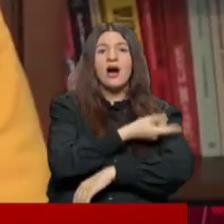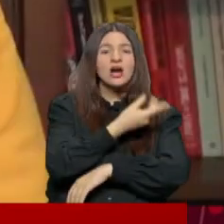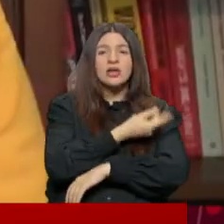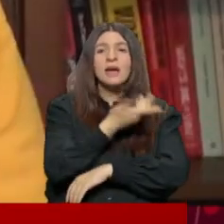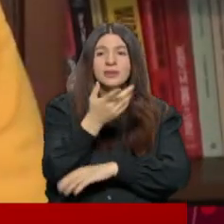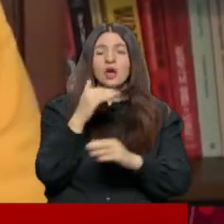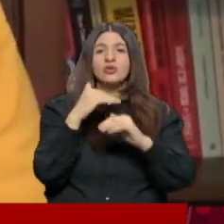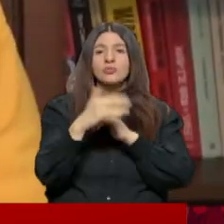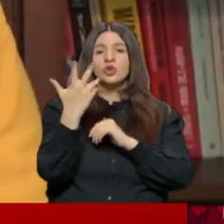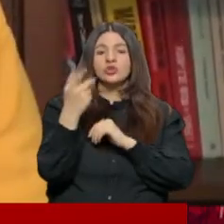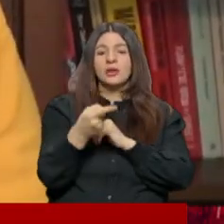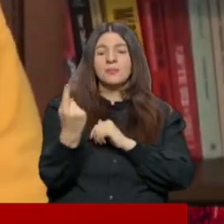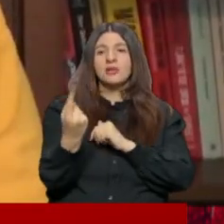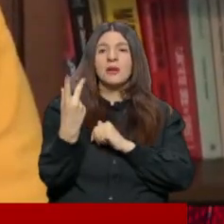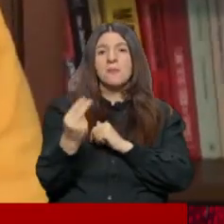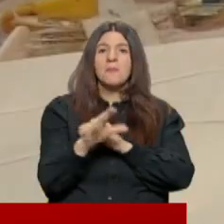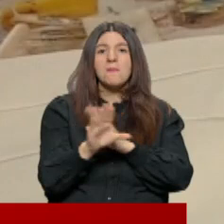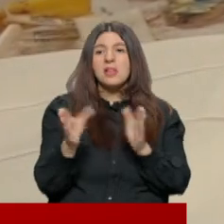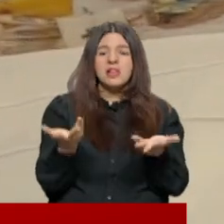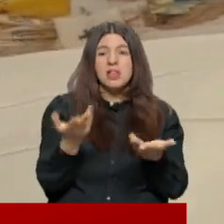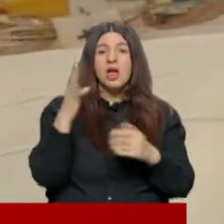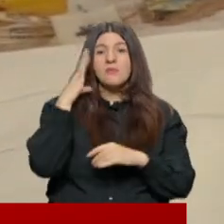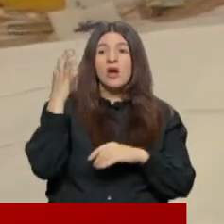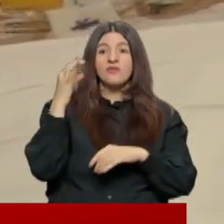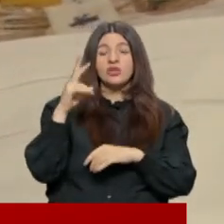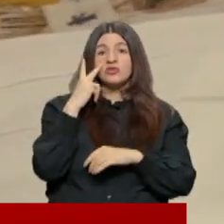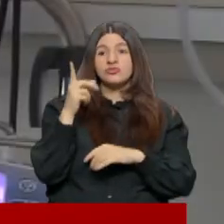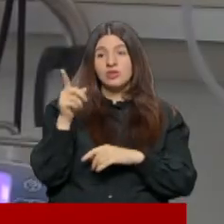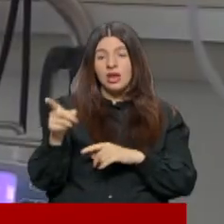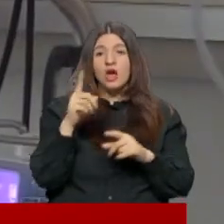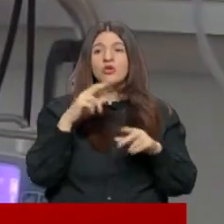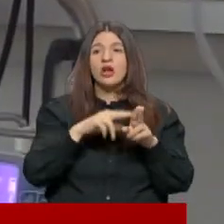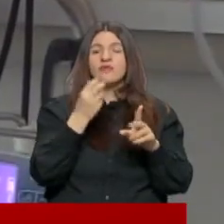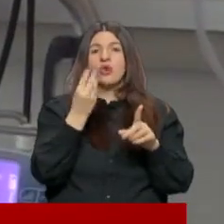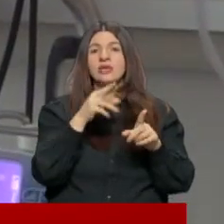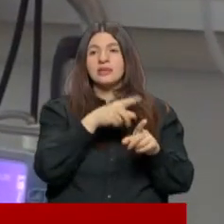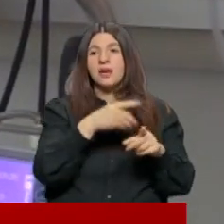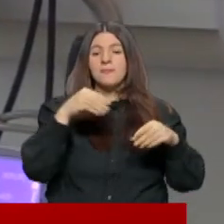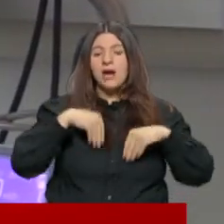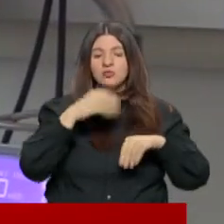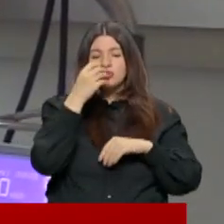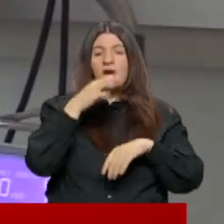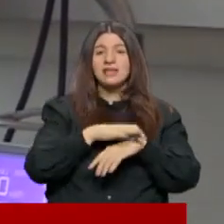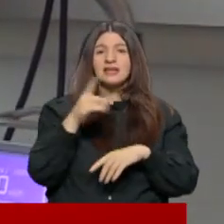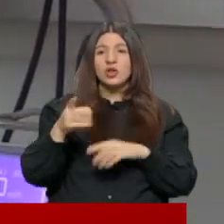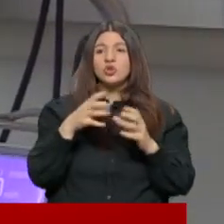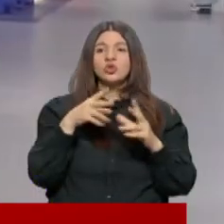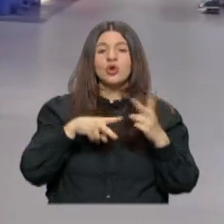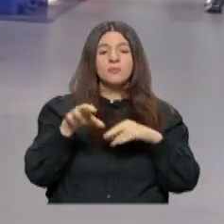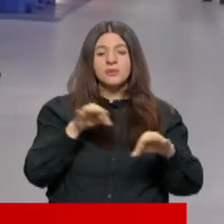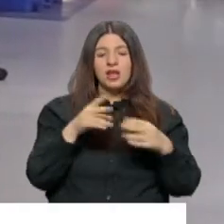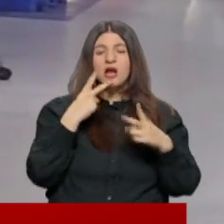aşılamayı toplumun 3'te 1'ini ancak yapabildik. Profesör Ceyhan'a göre koronavirüste olduğu gibi maymun çiçeği hastalığında da yol